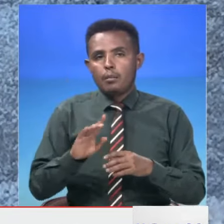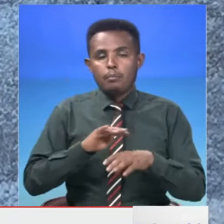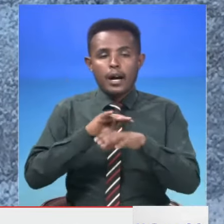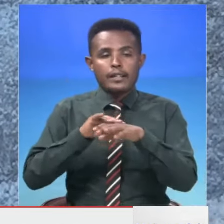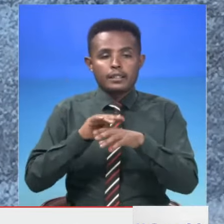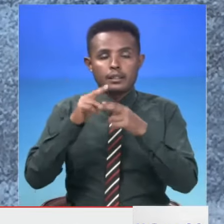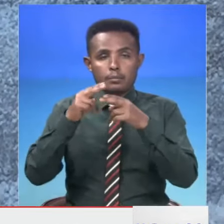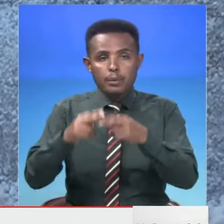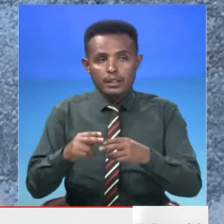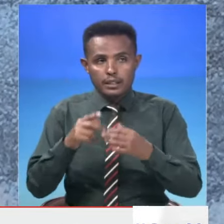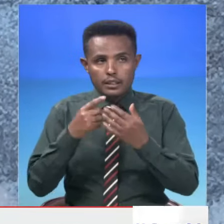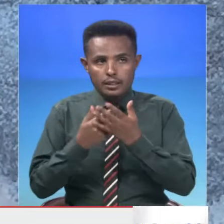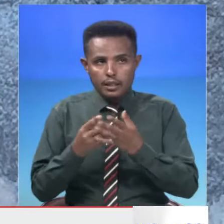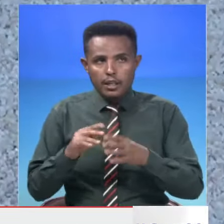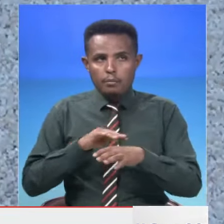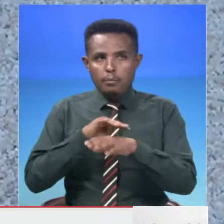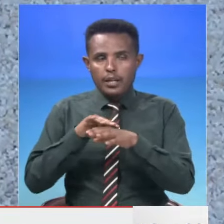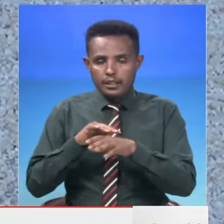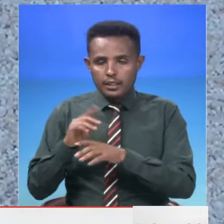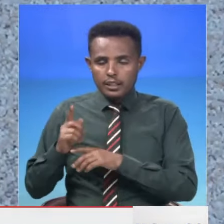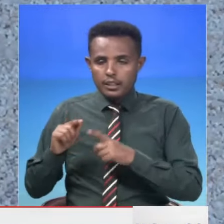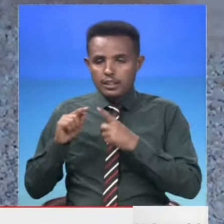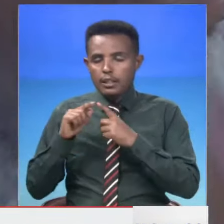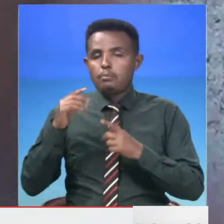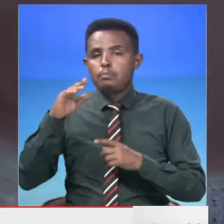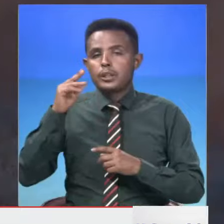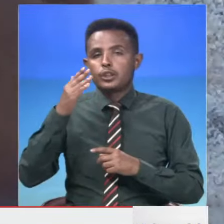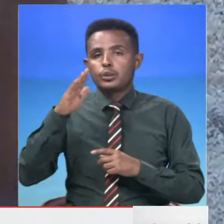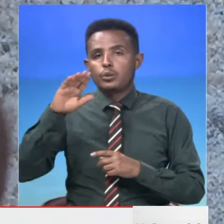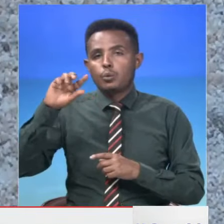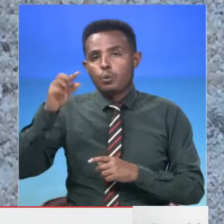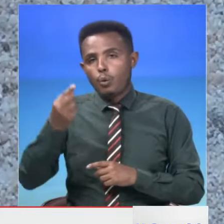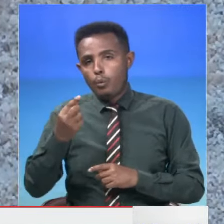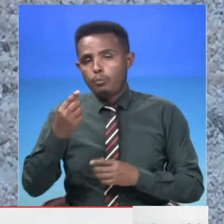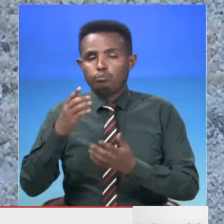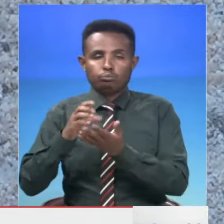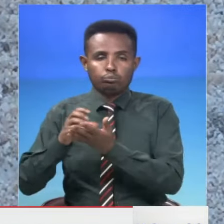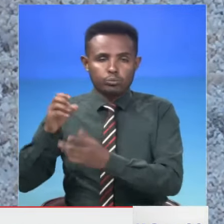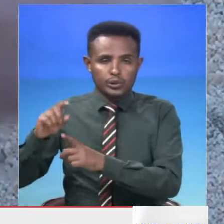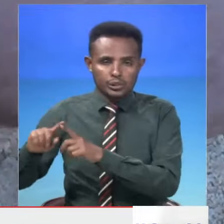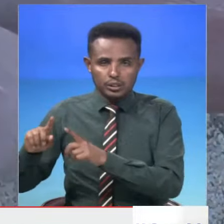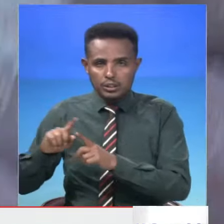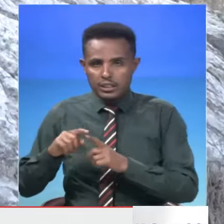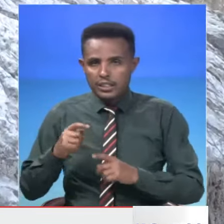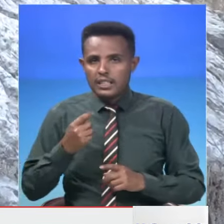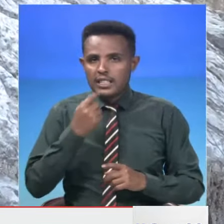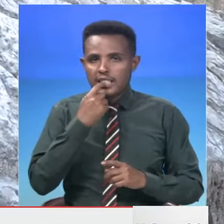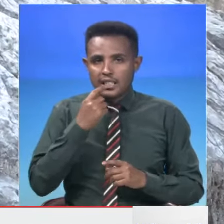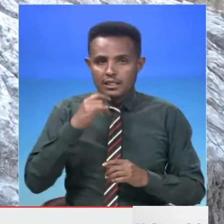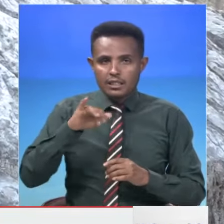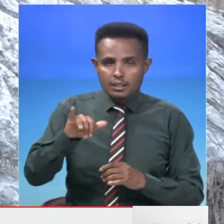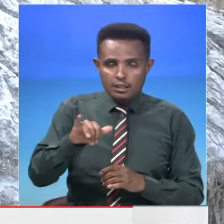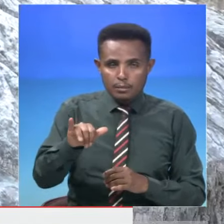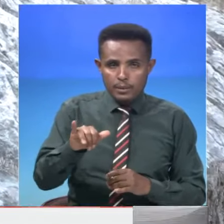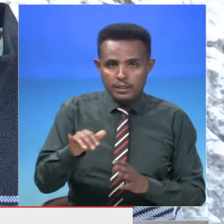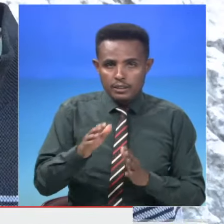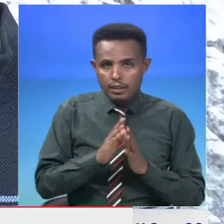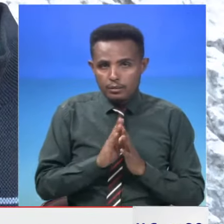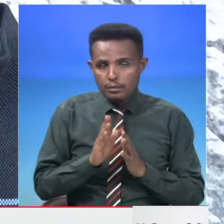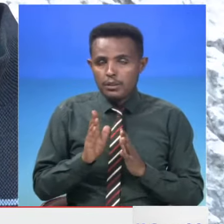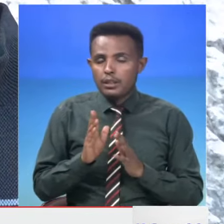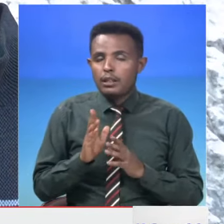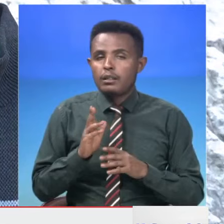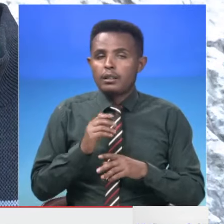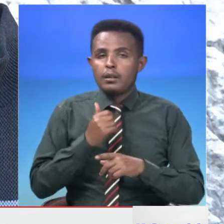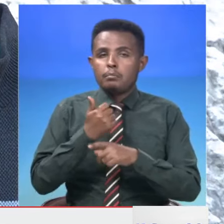ከዚ የሲልካ ማዕድን ነው እንግዲህ እንደ ብርጭቆ መስታወት ላርጎና የብረት ማልቀለጫ ሞልድ የመሳሰሉትን የሚሰራው